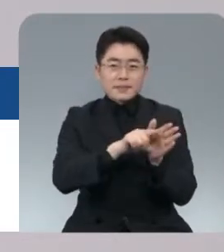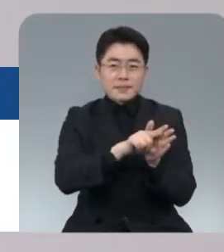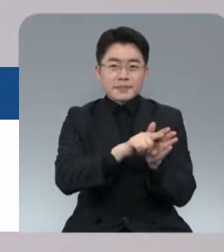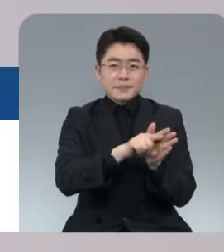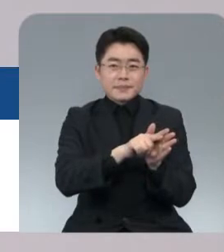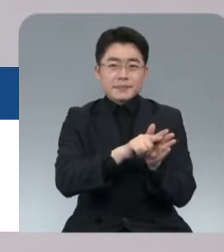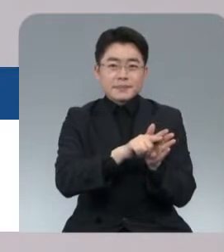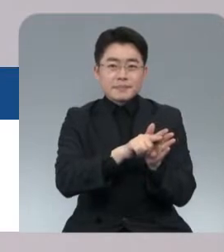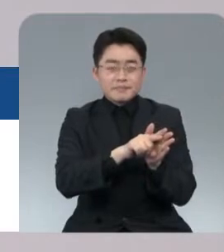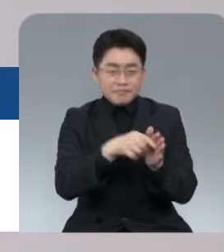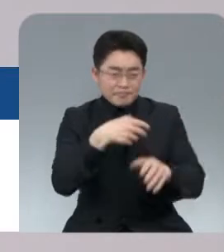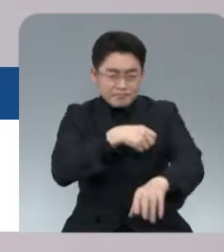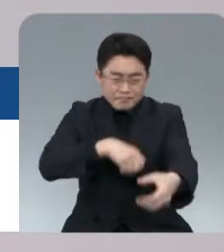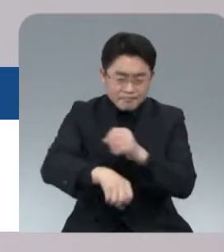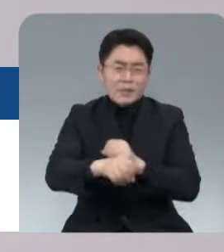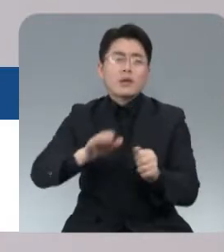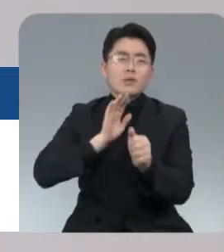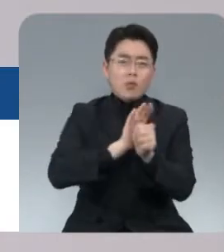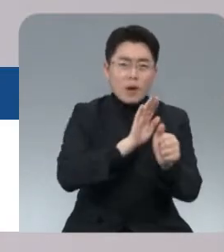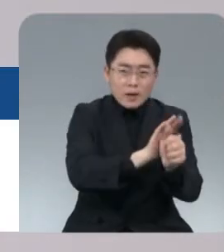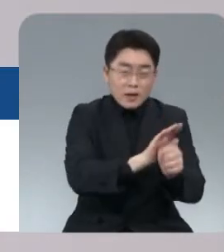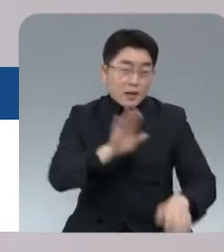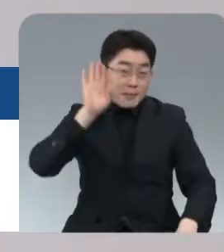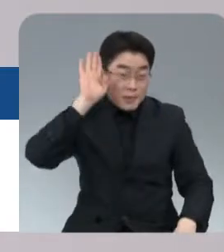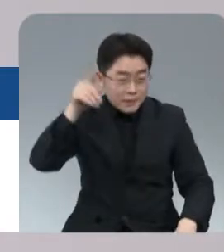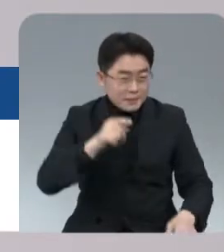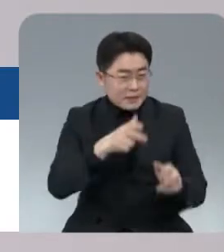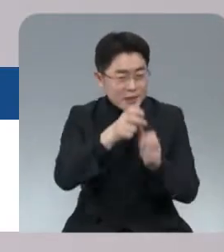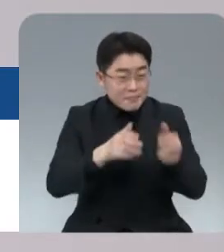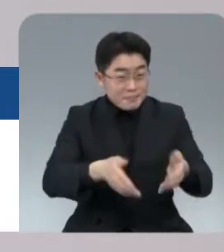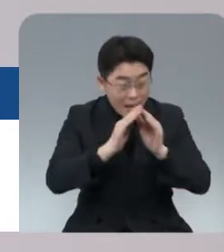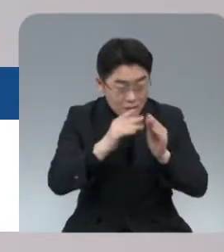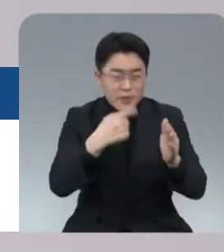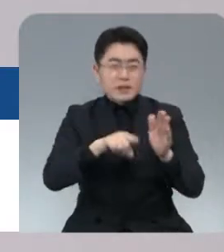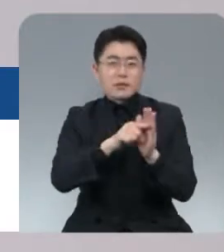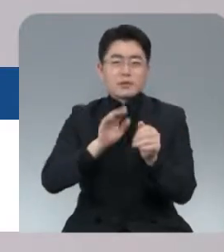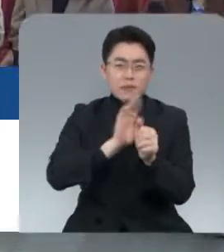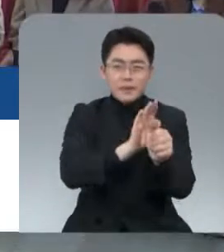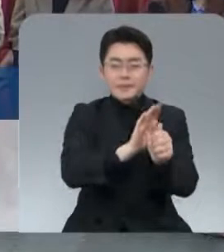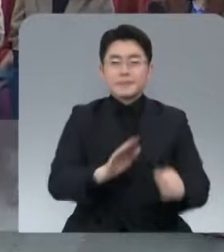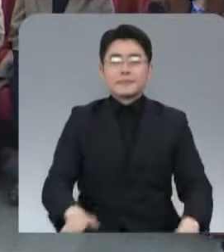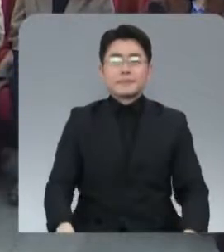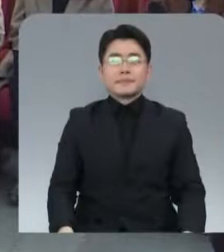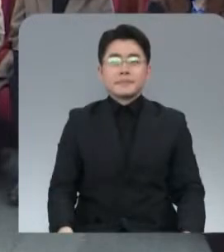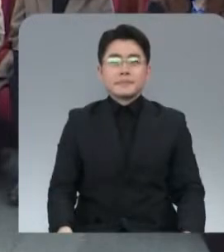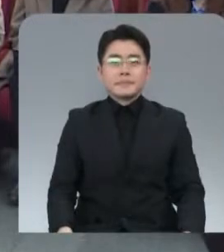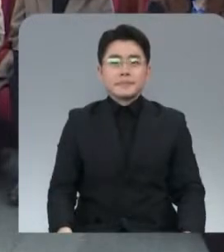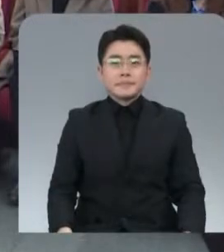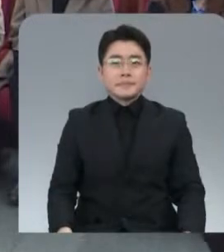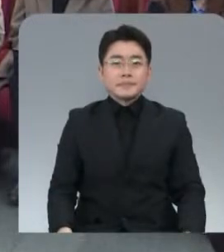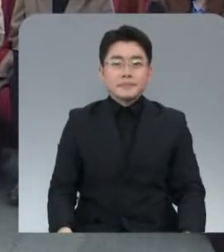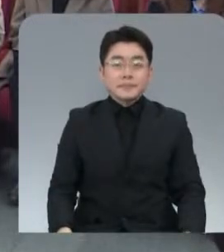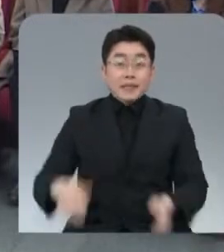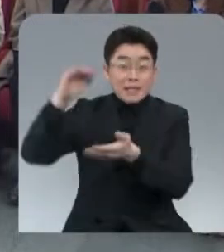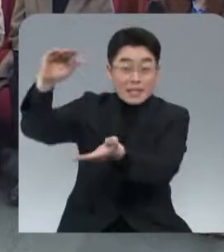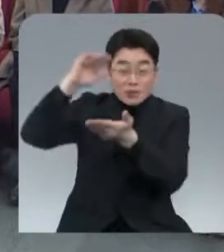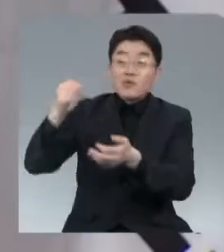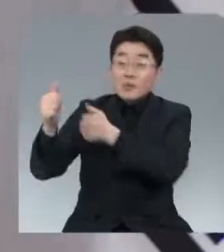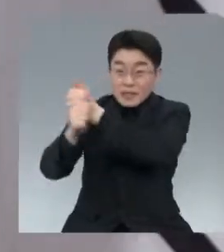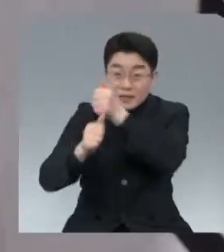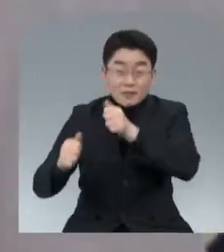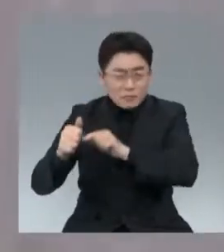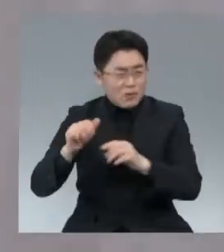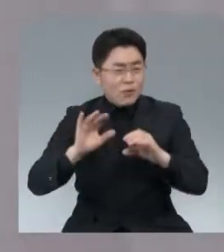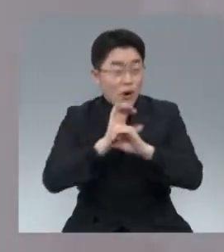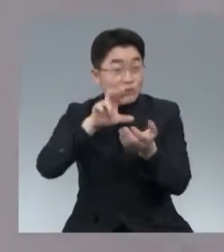분담에 적극 나서고 미래의 준비도 철저히 하겠습니다. 당장 인수위 단계에서부터